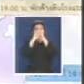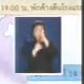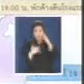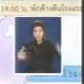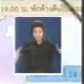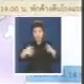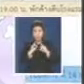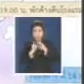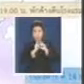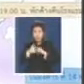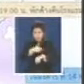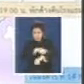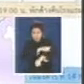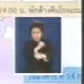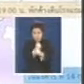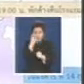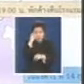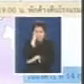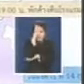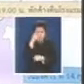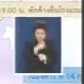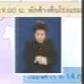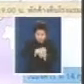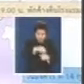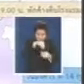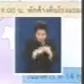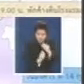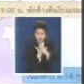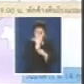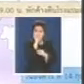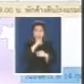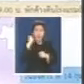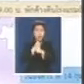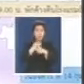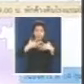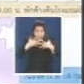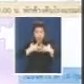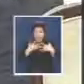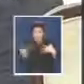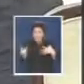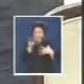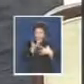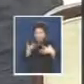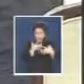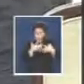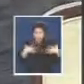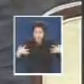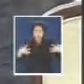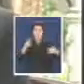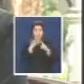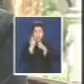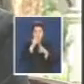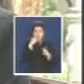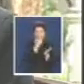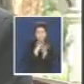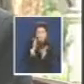ที่เราคุยกันแล้วเราจะปลูกป่ากันอย่างไรที่ไหนจะทำฝายกั้นน้ำ ปลูกป่าตรงไหนฝายอยู่ตรงไหน ถูกต้องค่ะแล้วก็แบ่ง